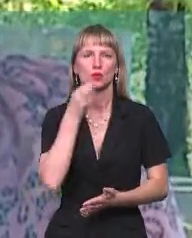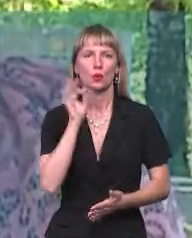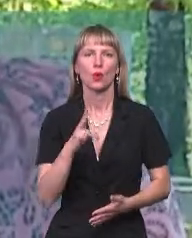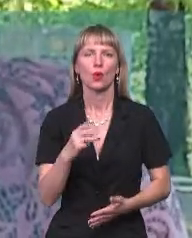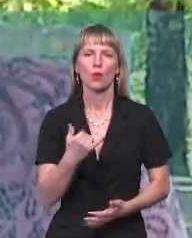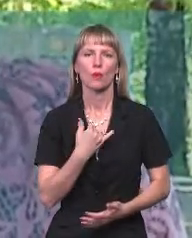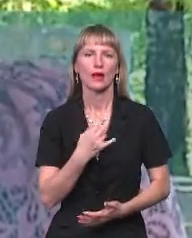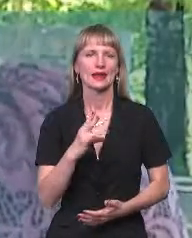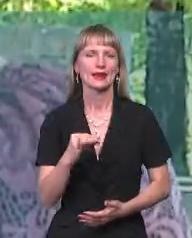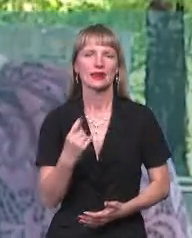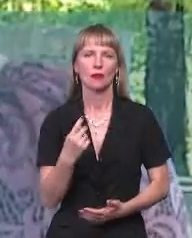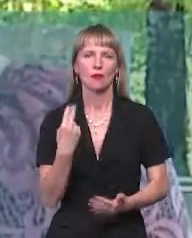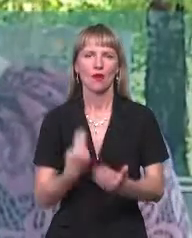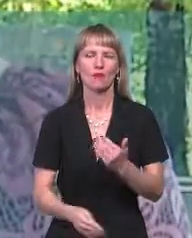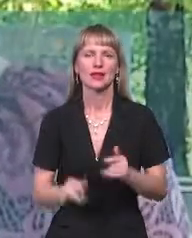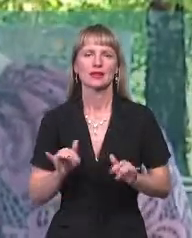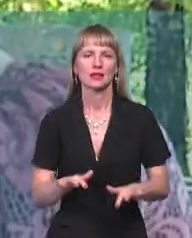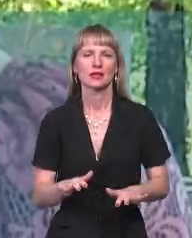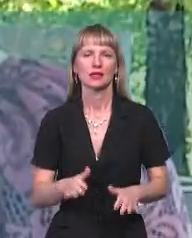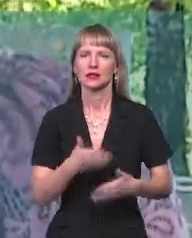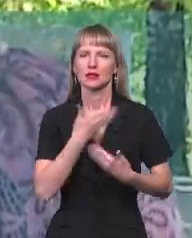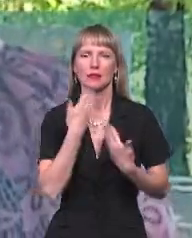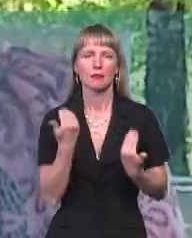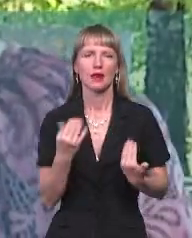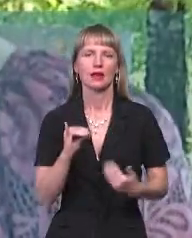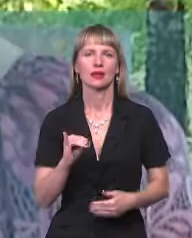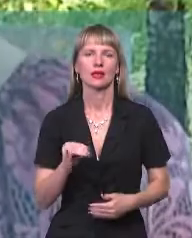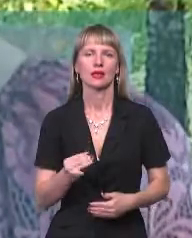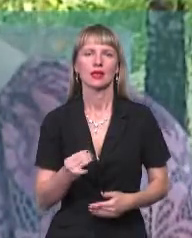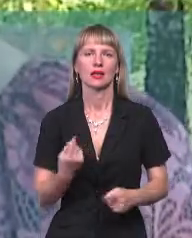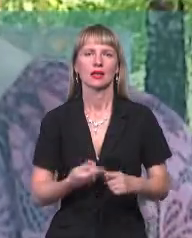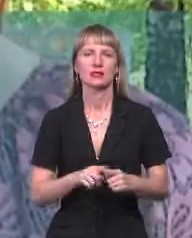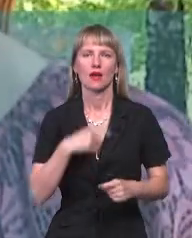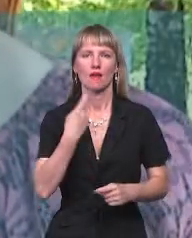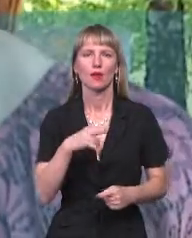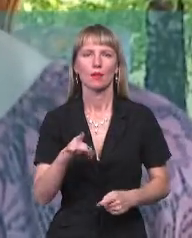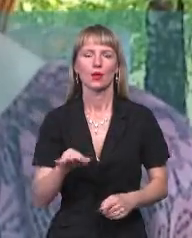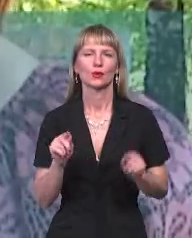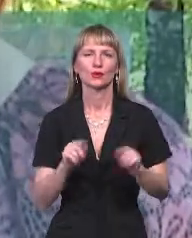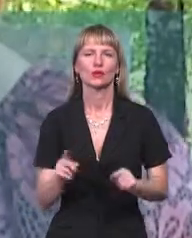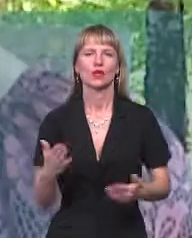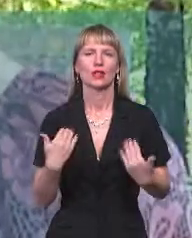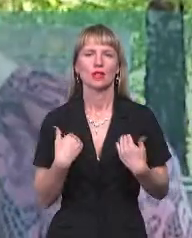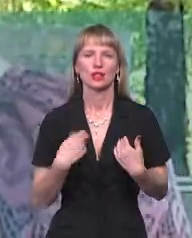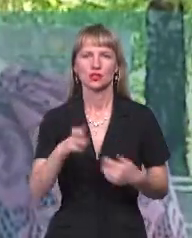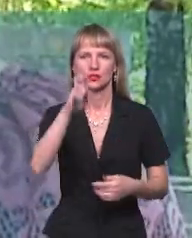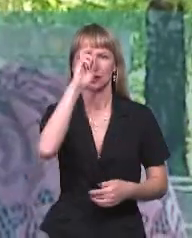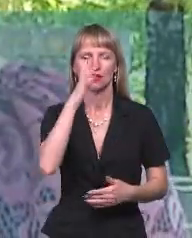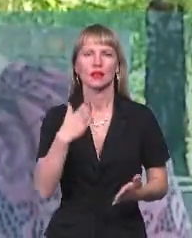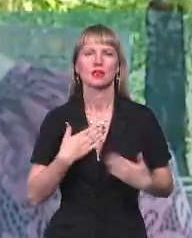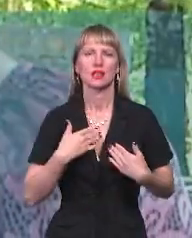жодного програного діла, справи немає. І це говорить про те, що наша держава,